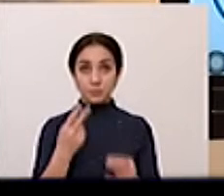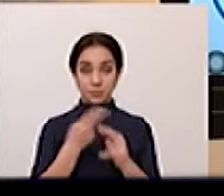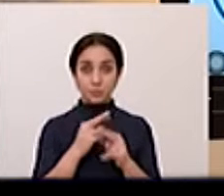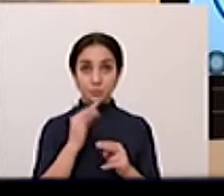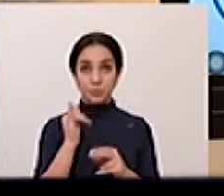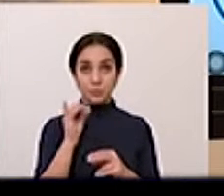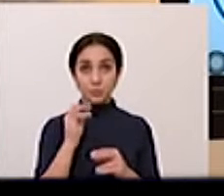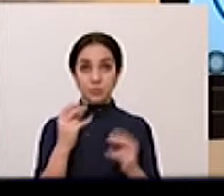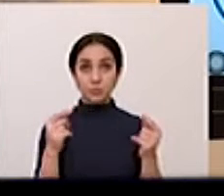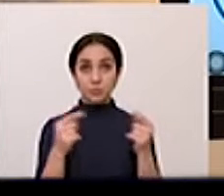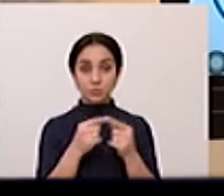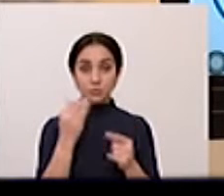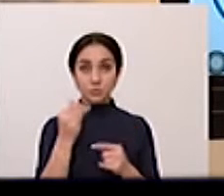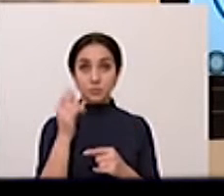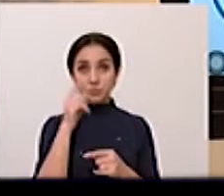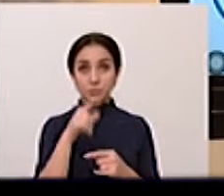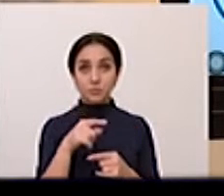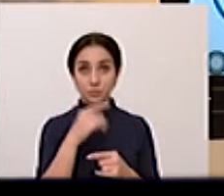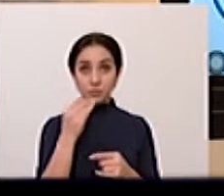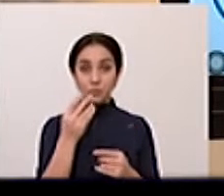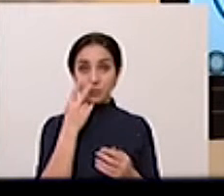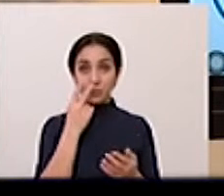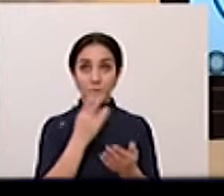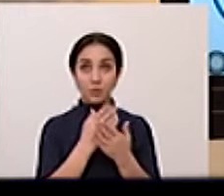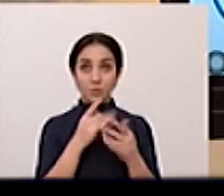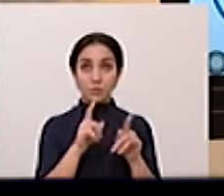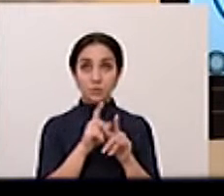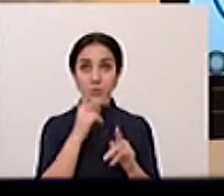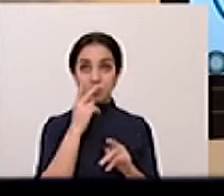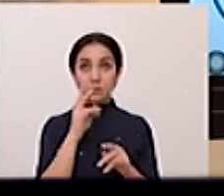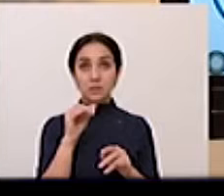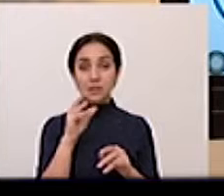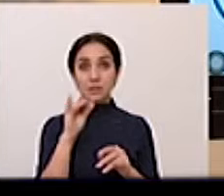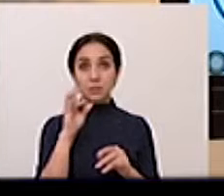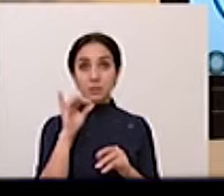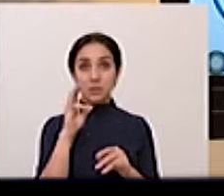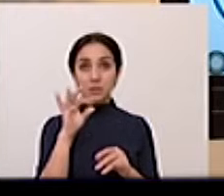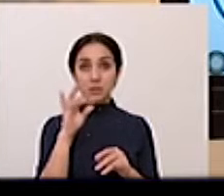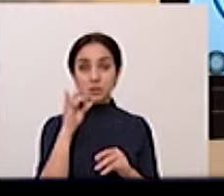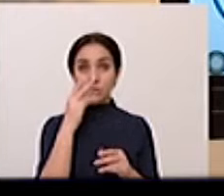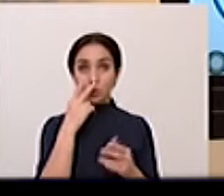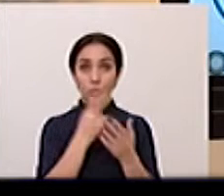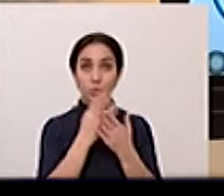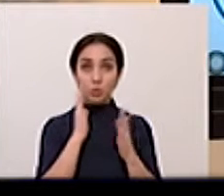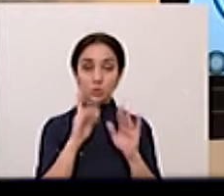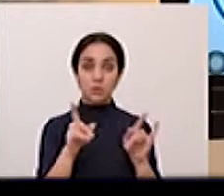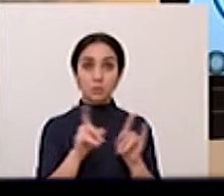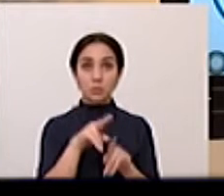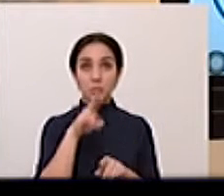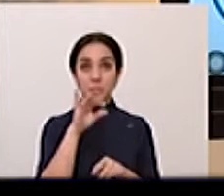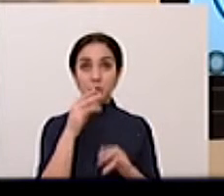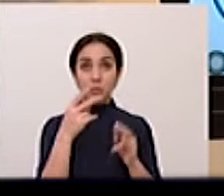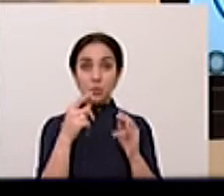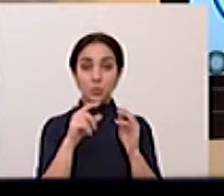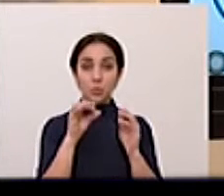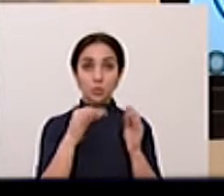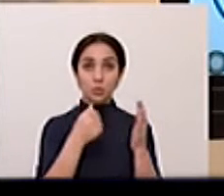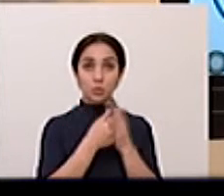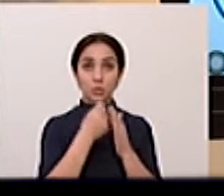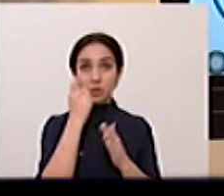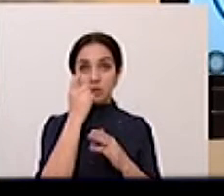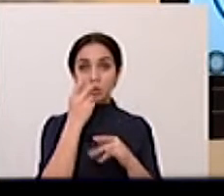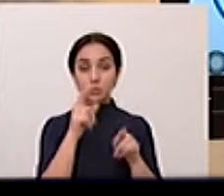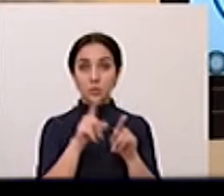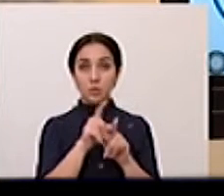uchun aniq integralning tatbiqini ko'rib o'tamiz. Demak, pi ko'paytiruv 0 dan hashgacha